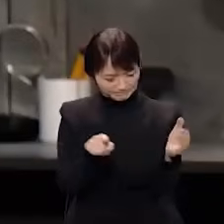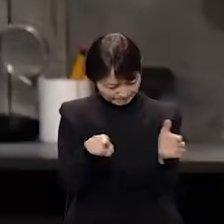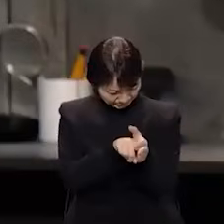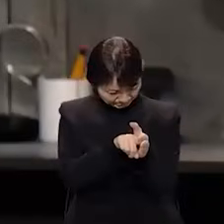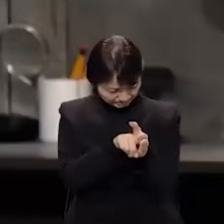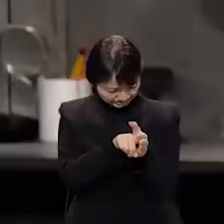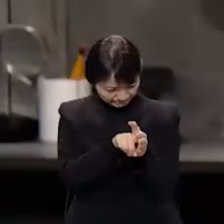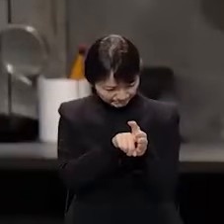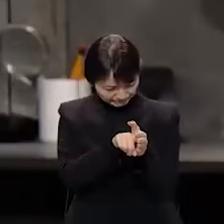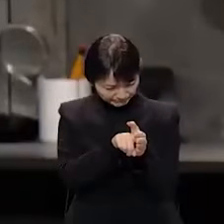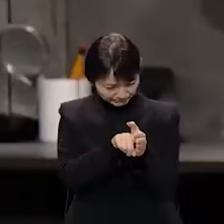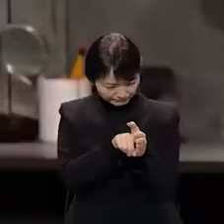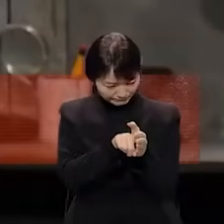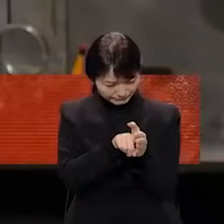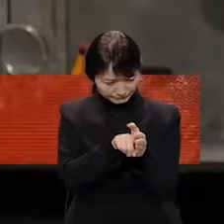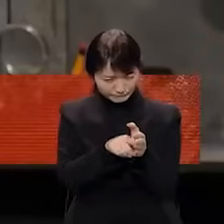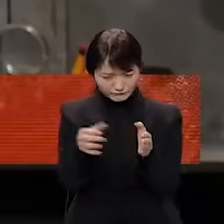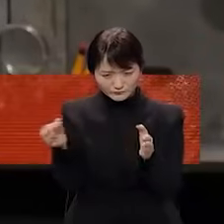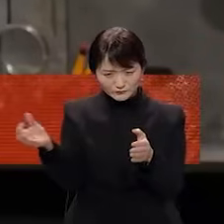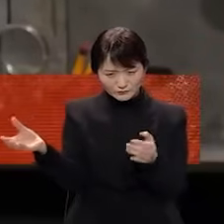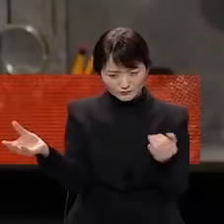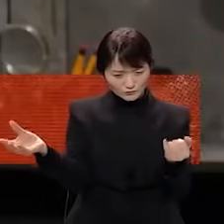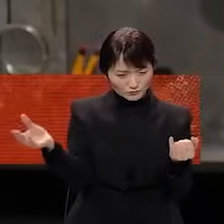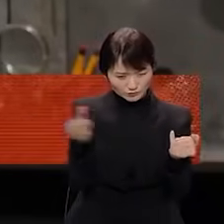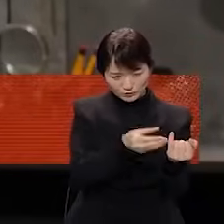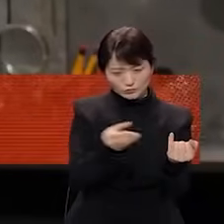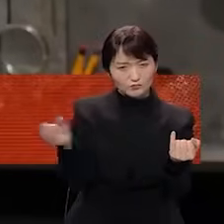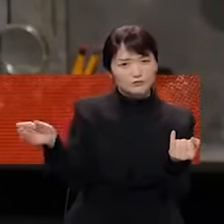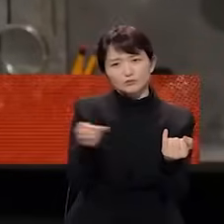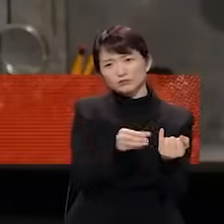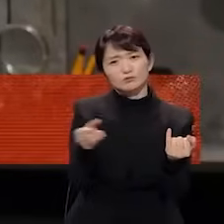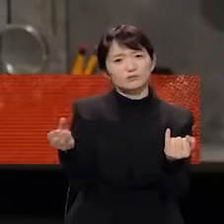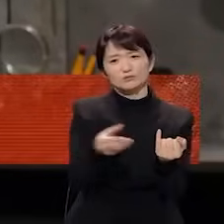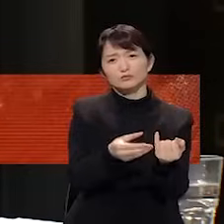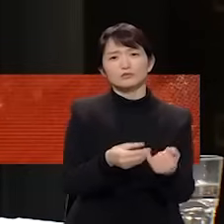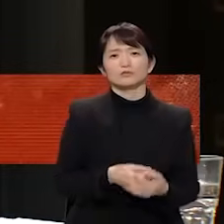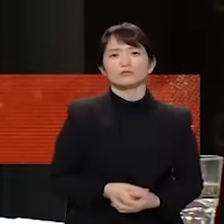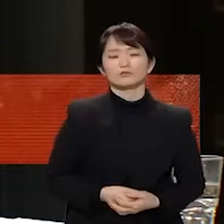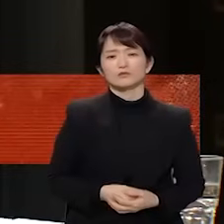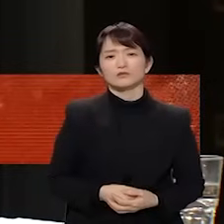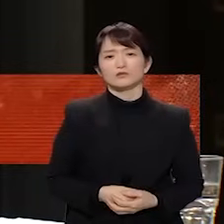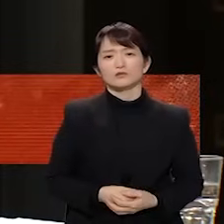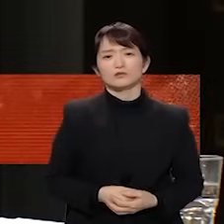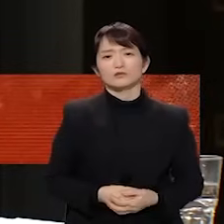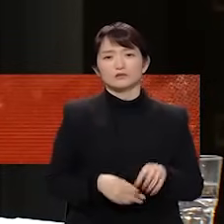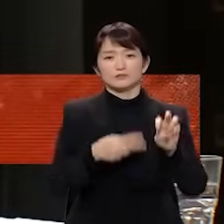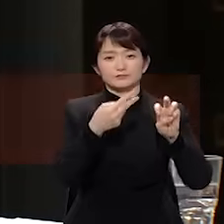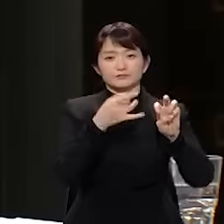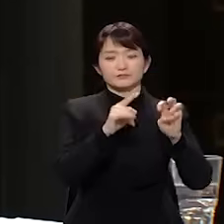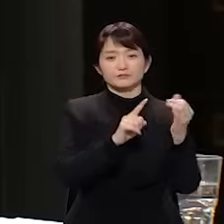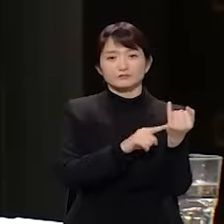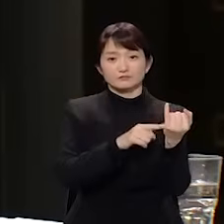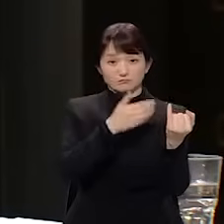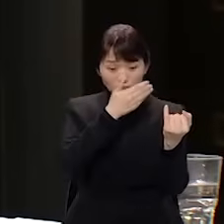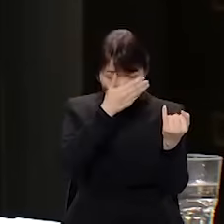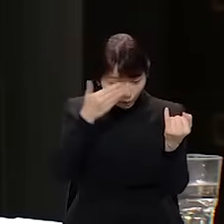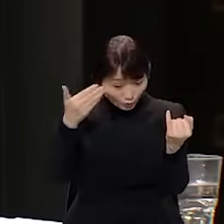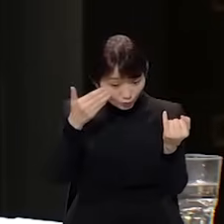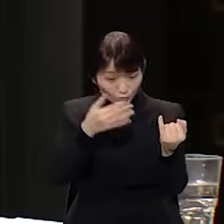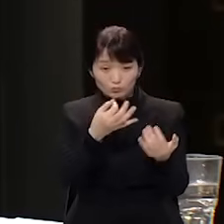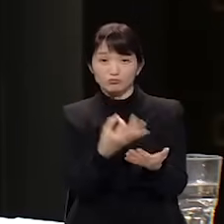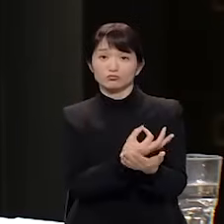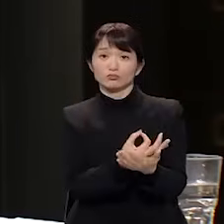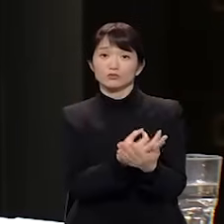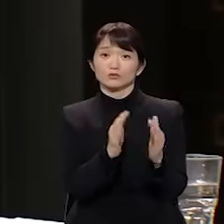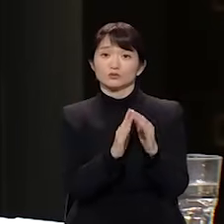이렇게이 수많은 시간 동안 돈을 계속 건네 줬습니다 자 30대라는 젊은 나이에 돈도 잘 벌고 집도